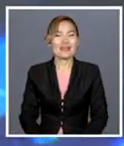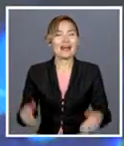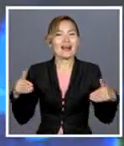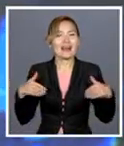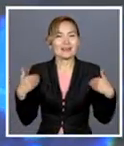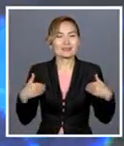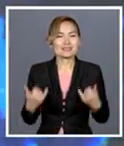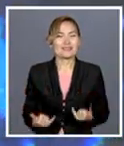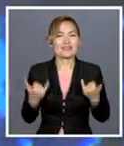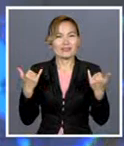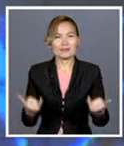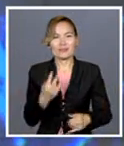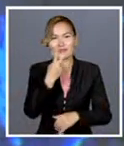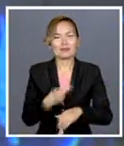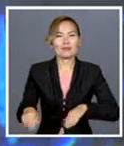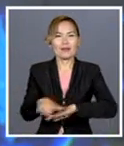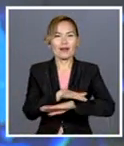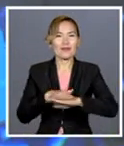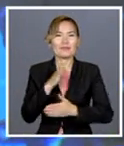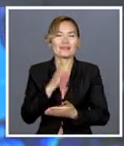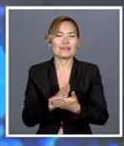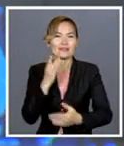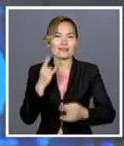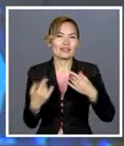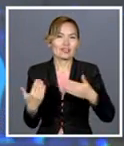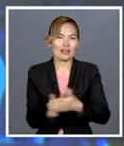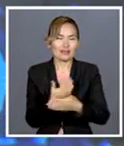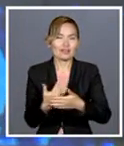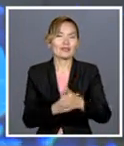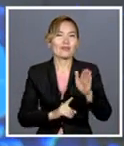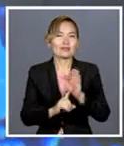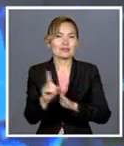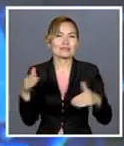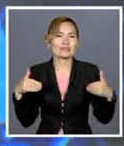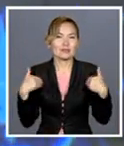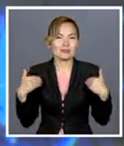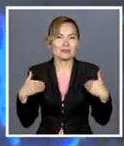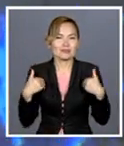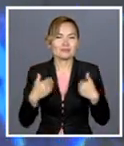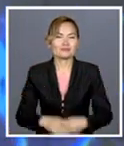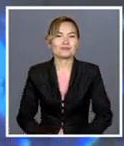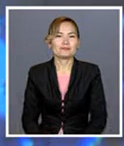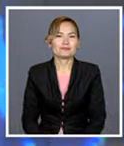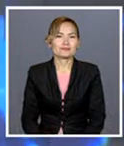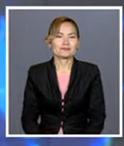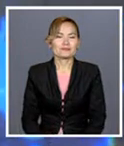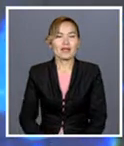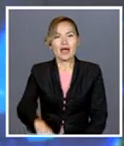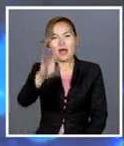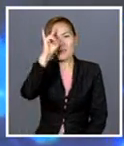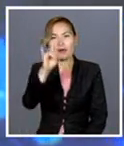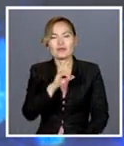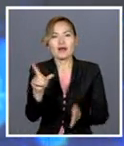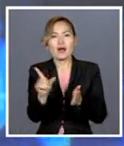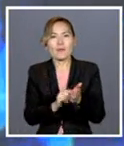Армысыз құрметті көрермен, тікелей эфирде кешкі ақпарат студияда мен Қайрат Айдаш және сурд аудармашы Самал Нұрым. Елімізде